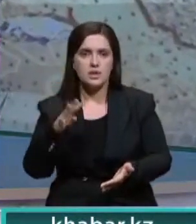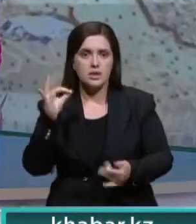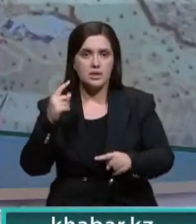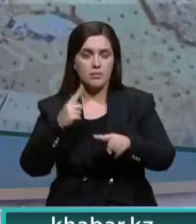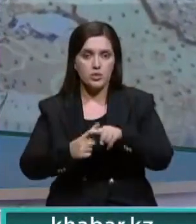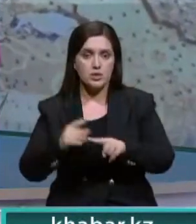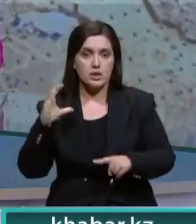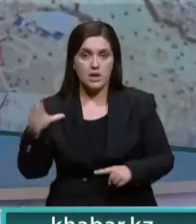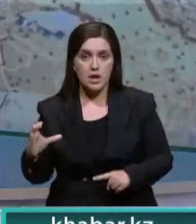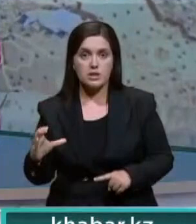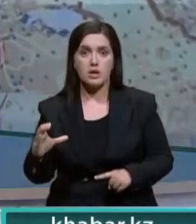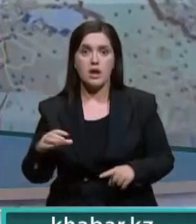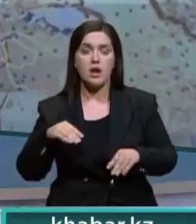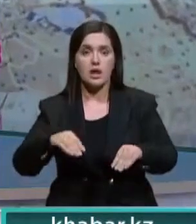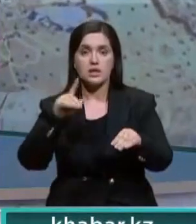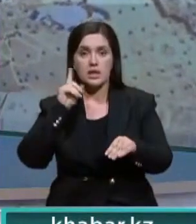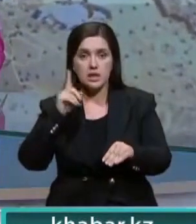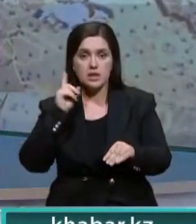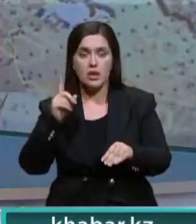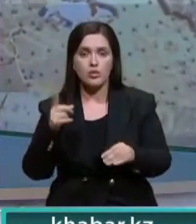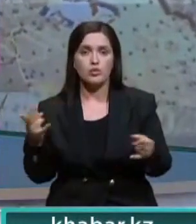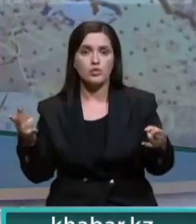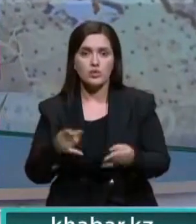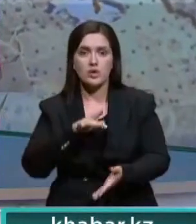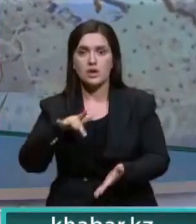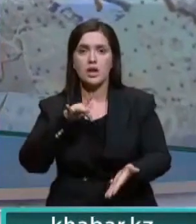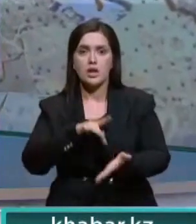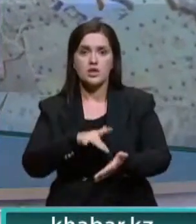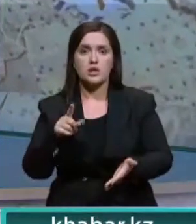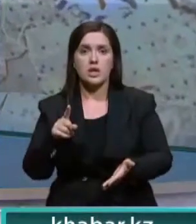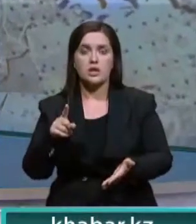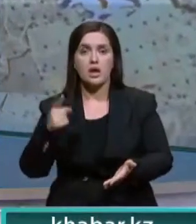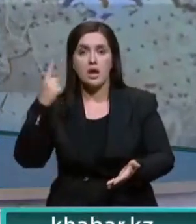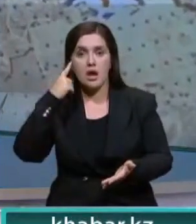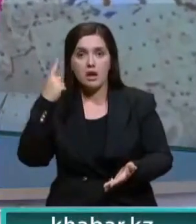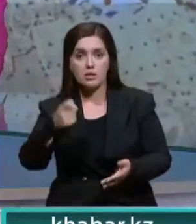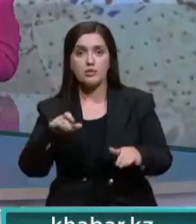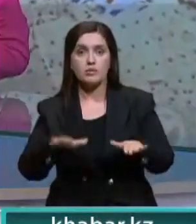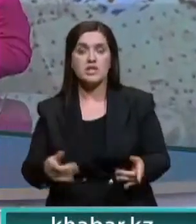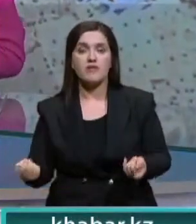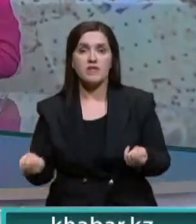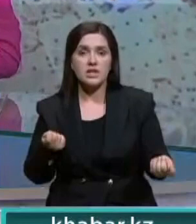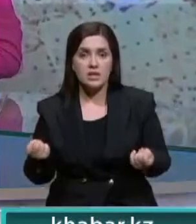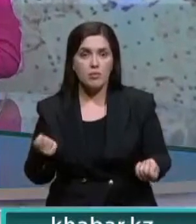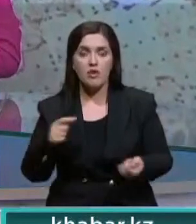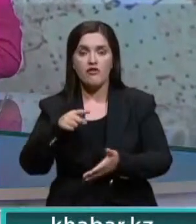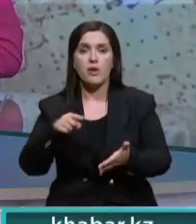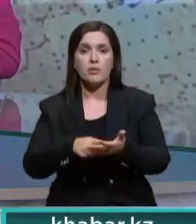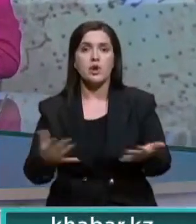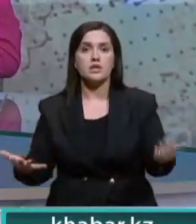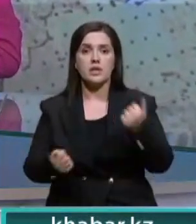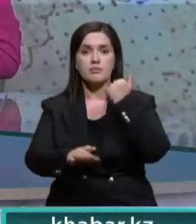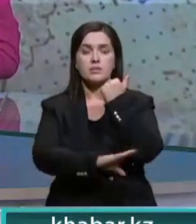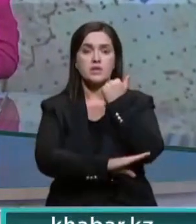порой 40-градусной отметки, вопрос озеленения стоит как никогда остро. Горожане то и дело адресуют местным властям и